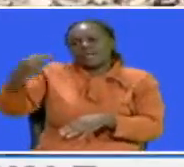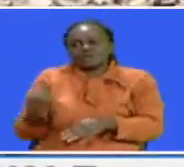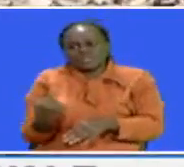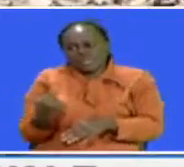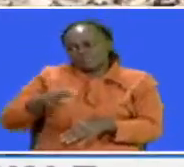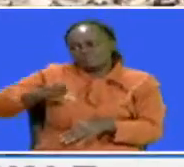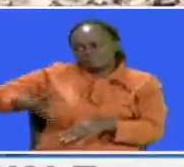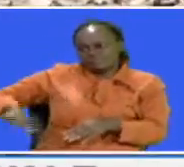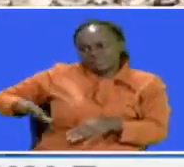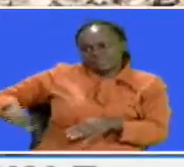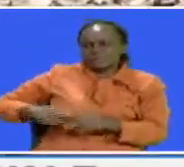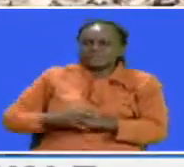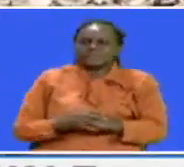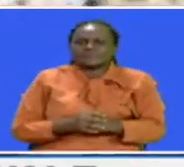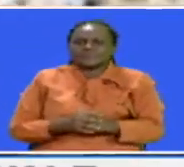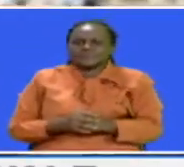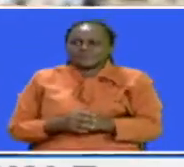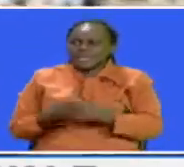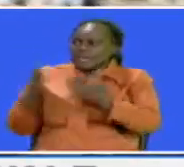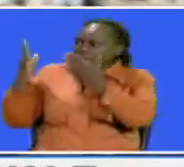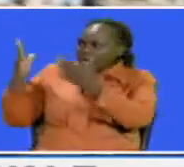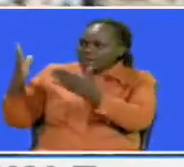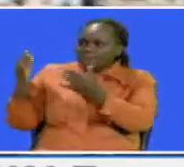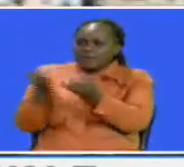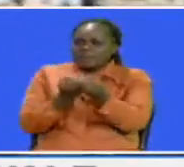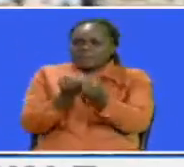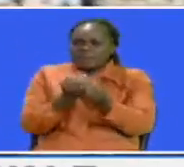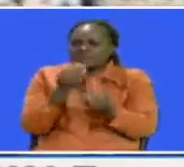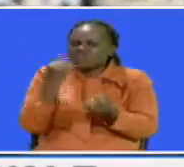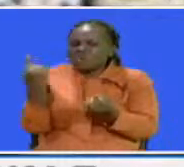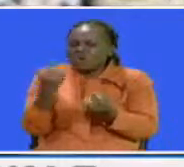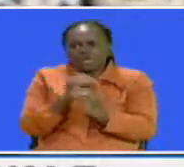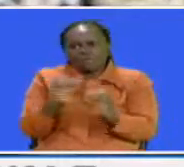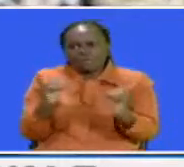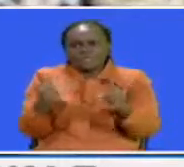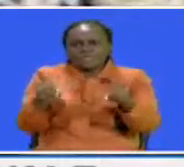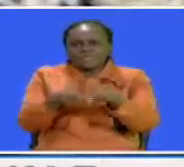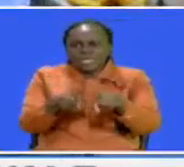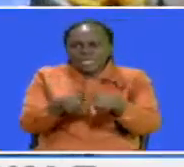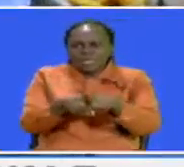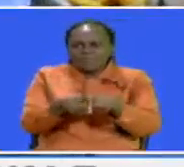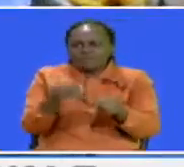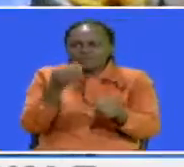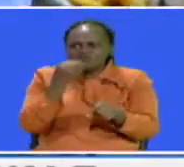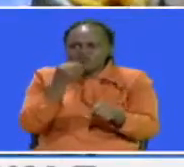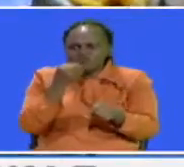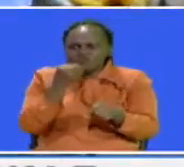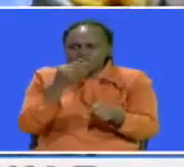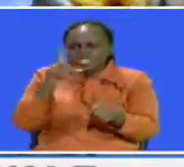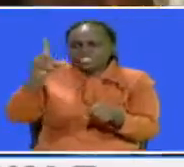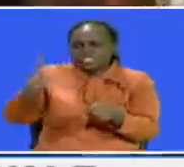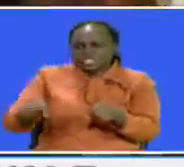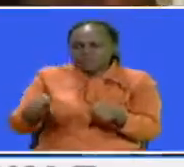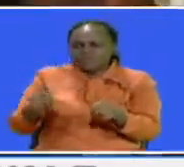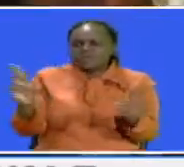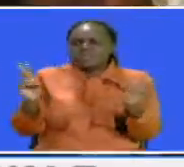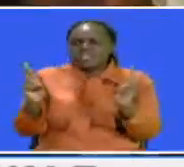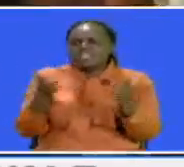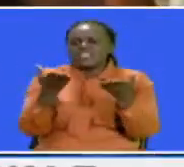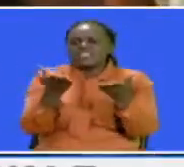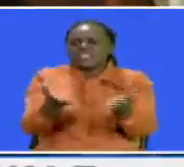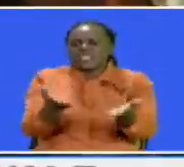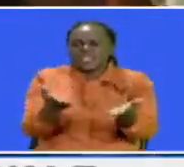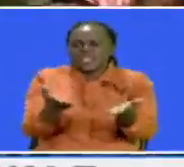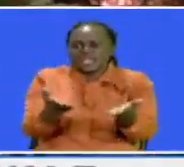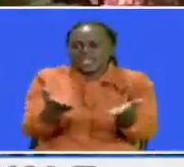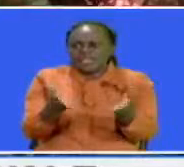akiba. In Kibuyuni, dagaa is more than just food. It is a staple that is affordable, readily available, and